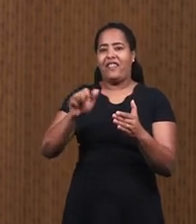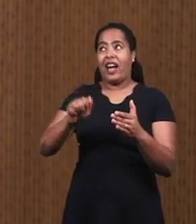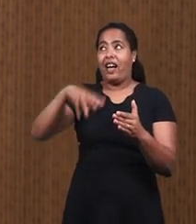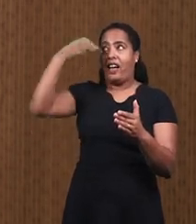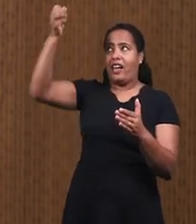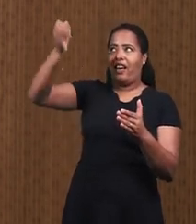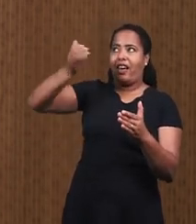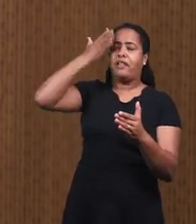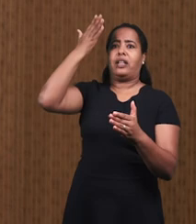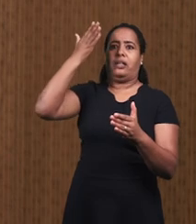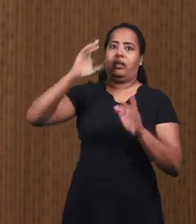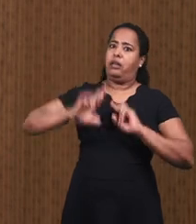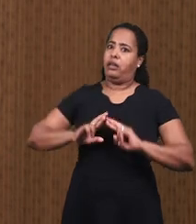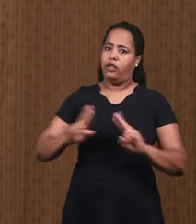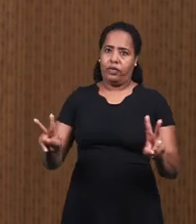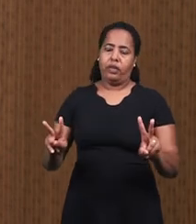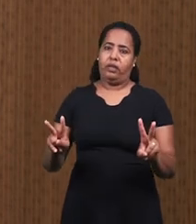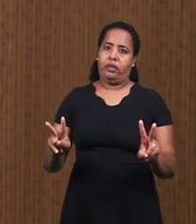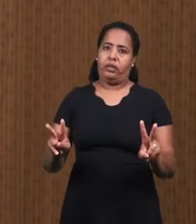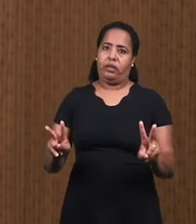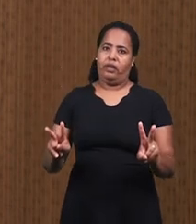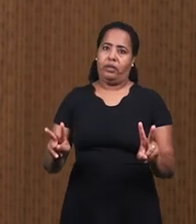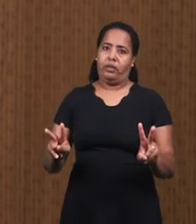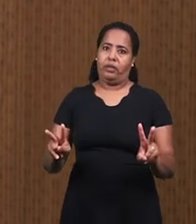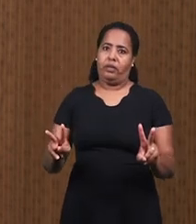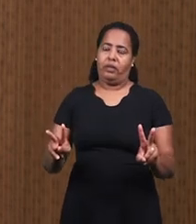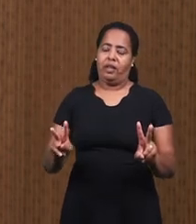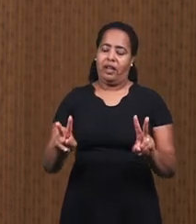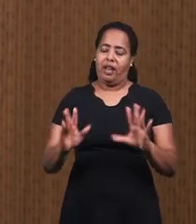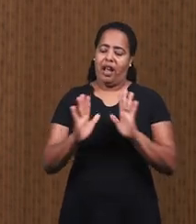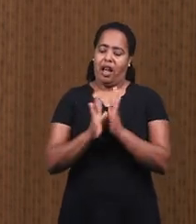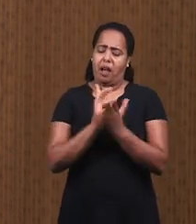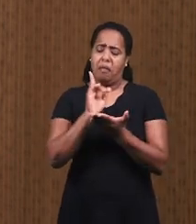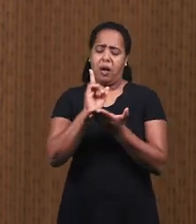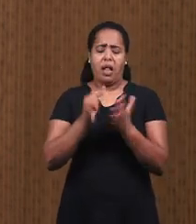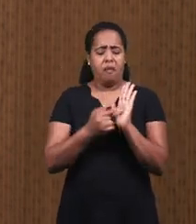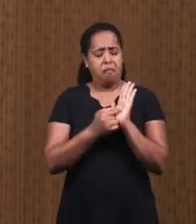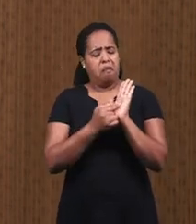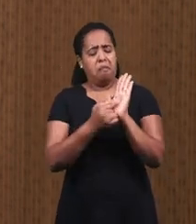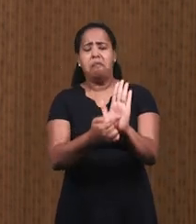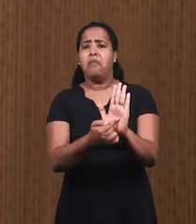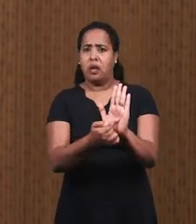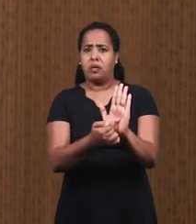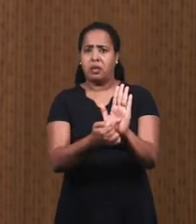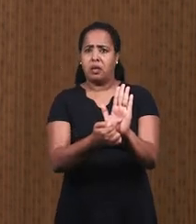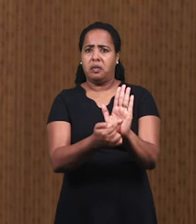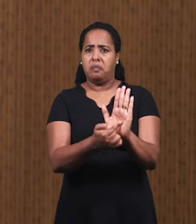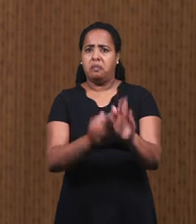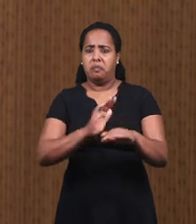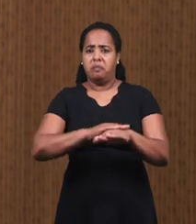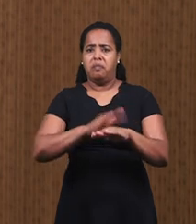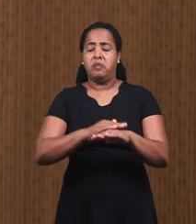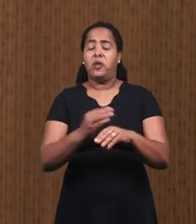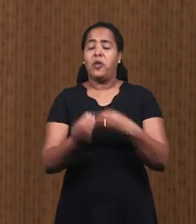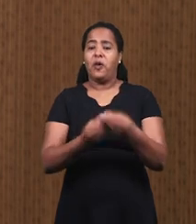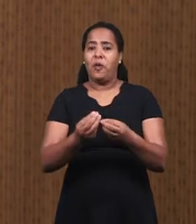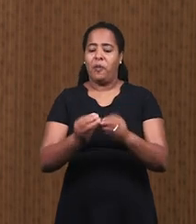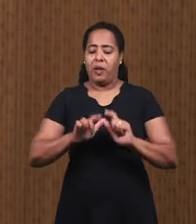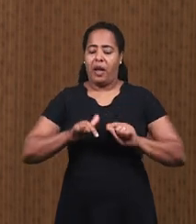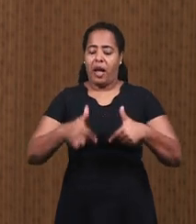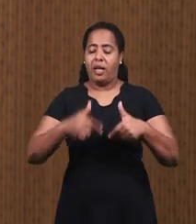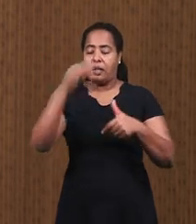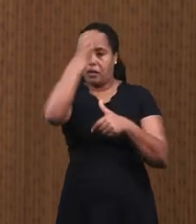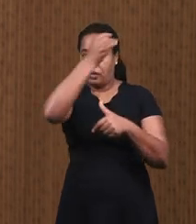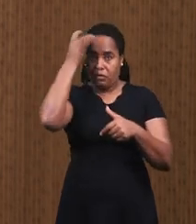Cela est complètement différent. Donc, la Bible, elle parle pour soi-même, oui, parce qu'il est en opération